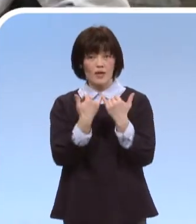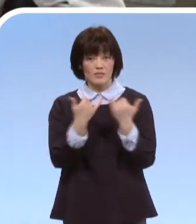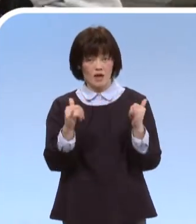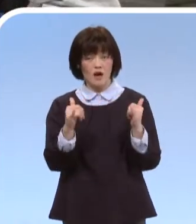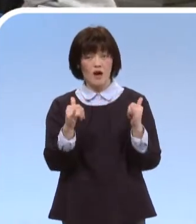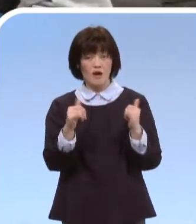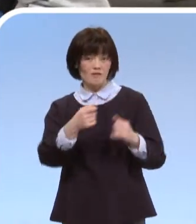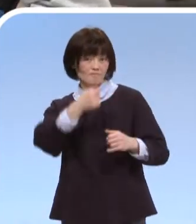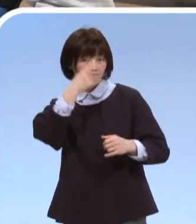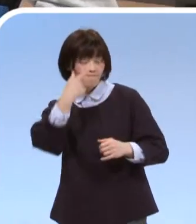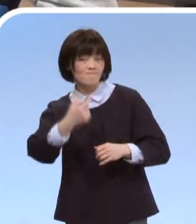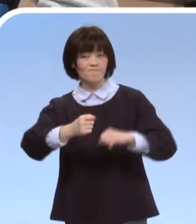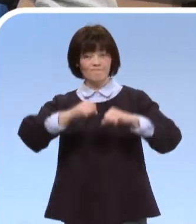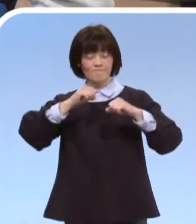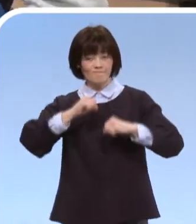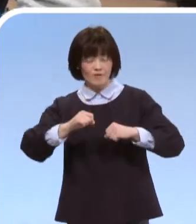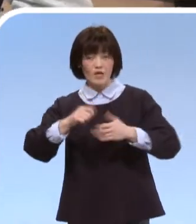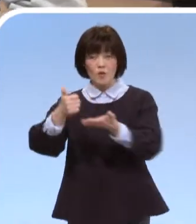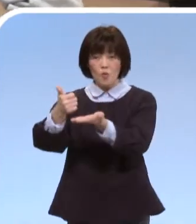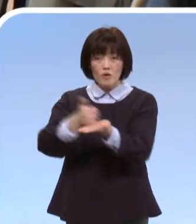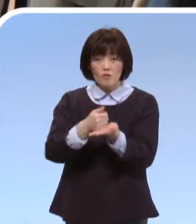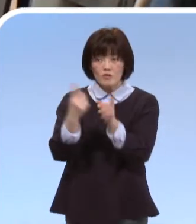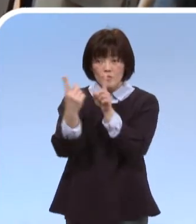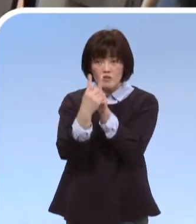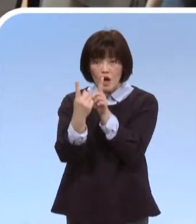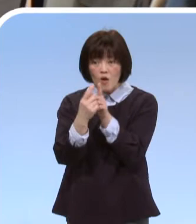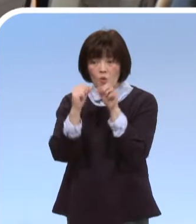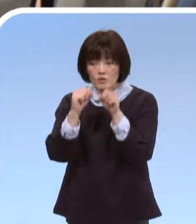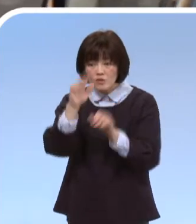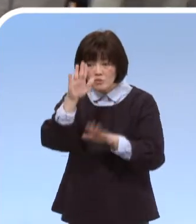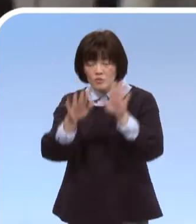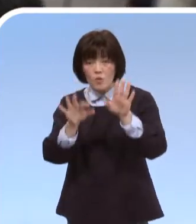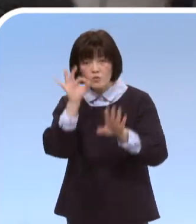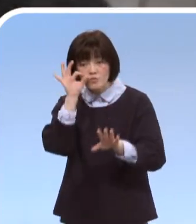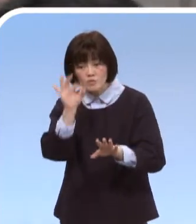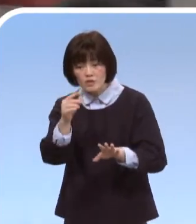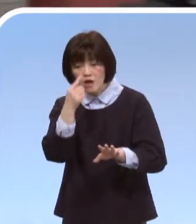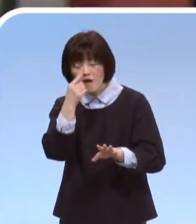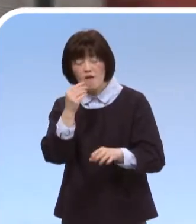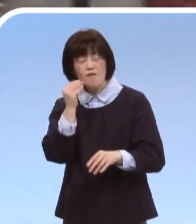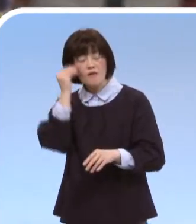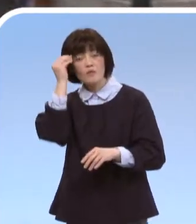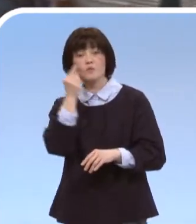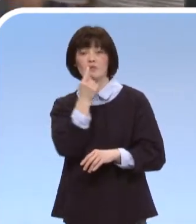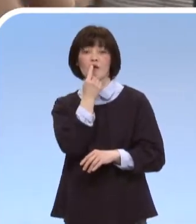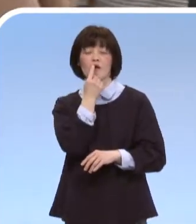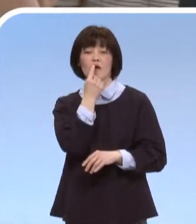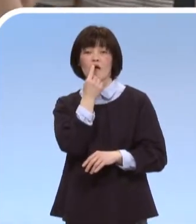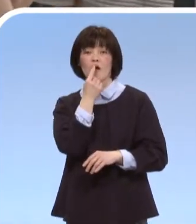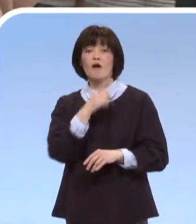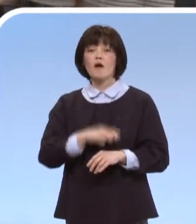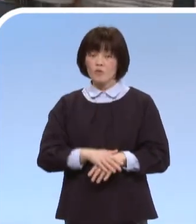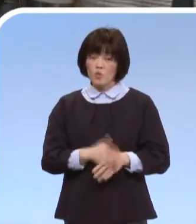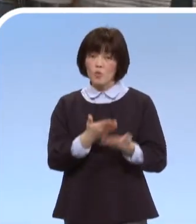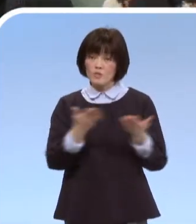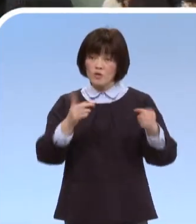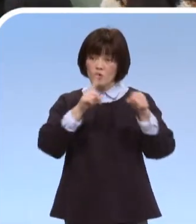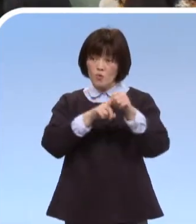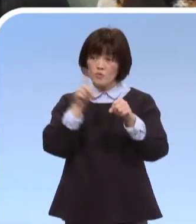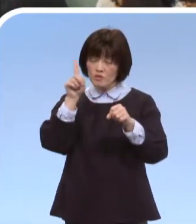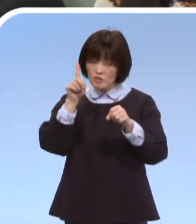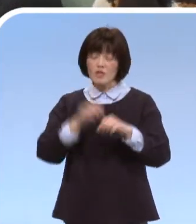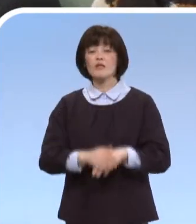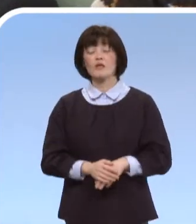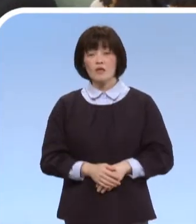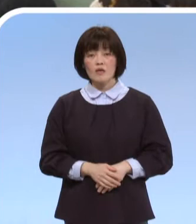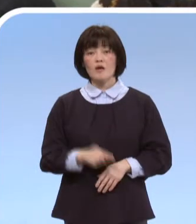う生き生きとね、はい、明るく接客されてるのを見てすごく感動したんですけど、そのあたりはこう何か狙いがあったんですか？